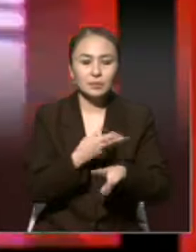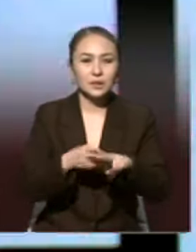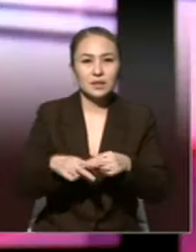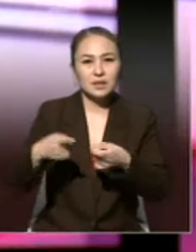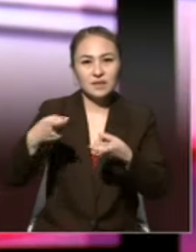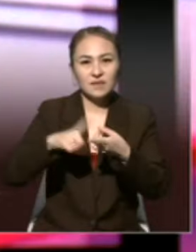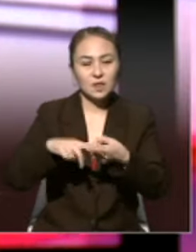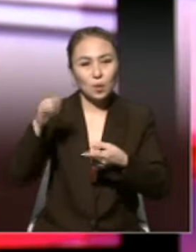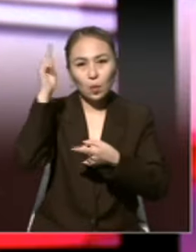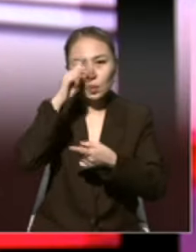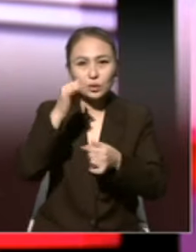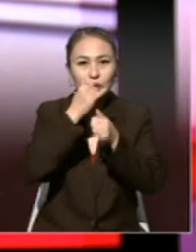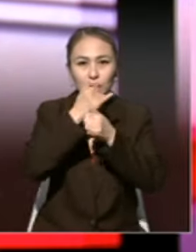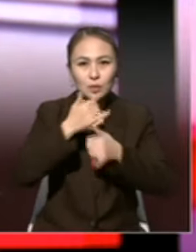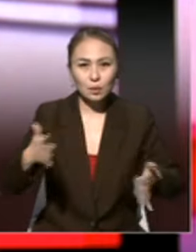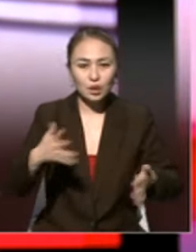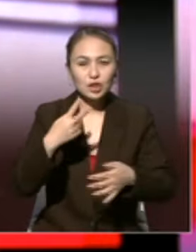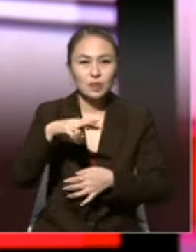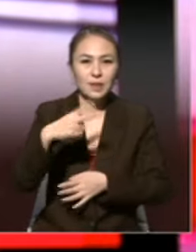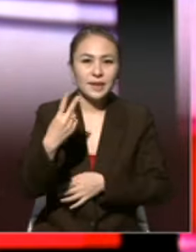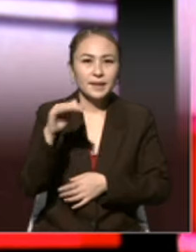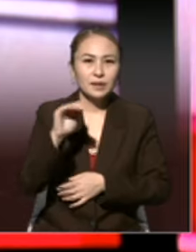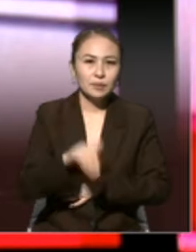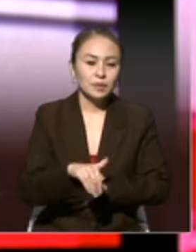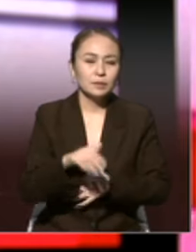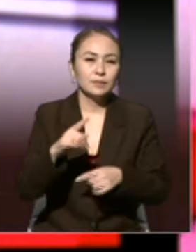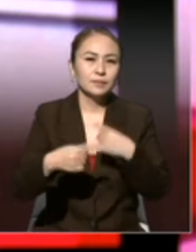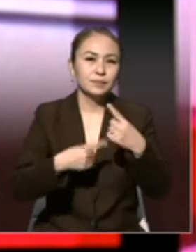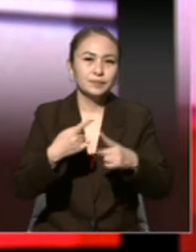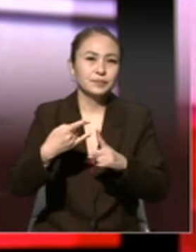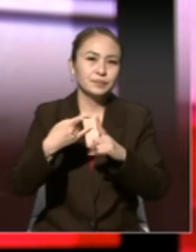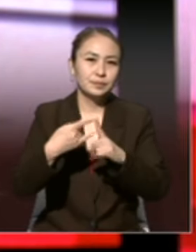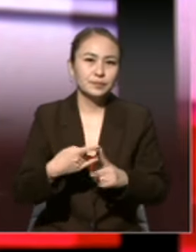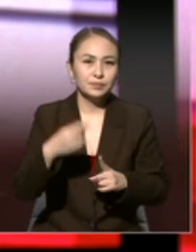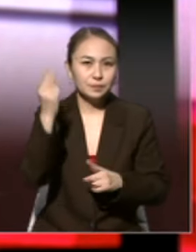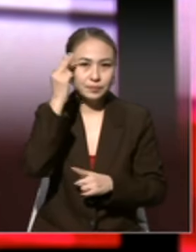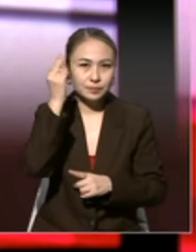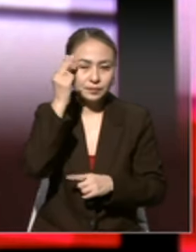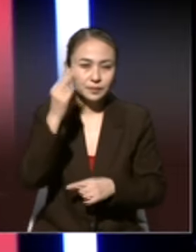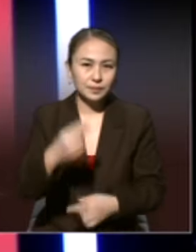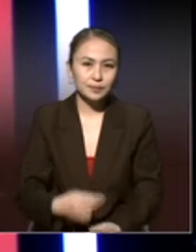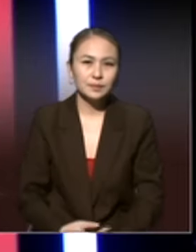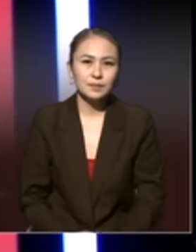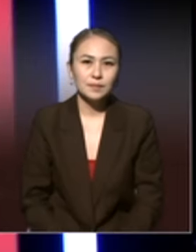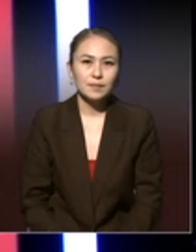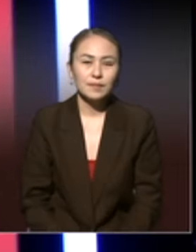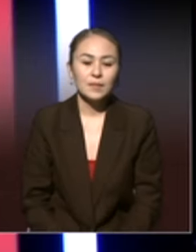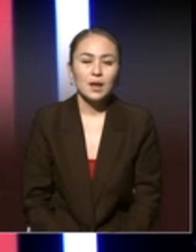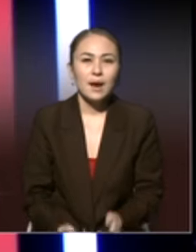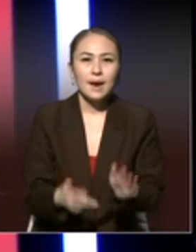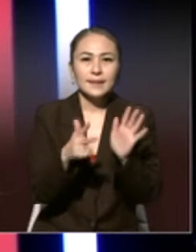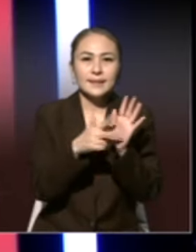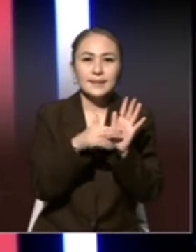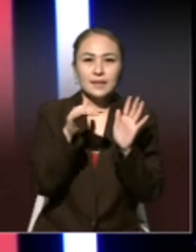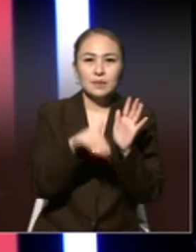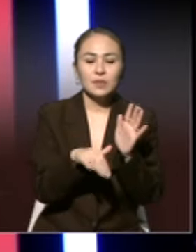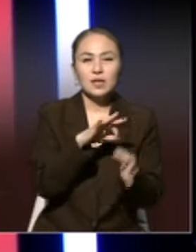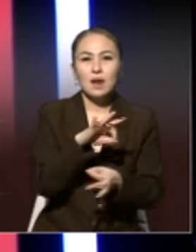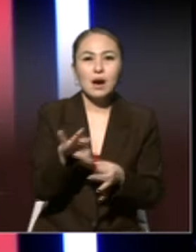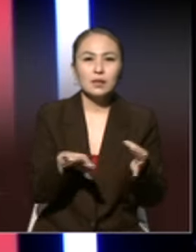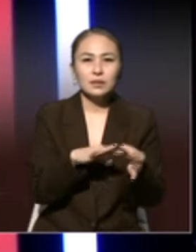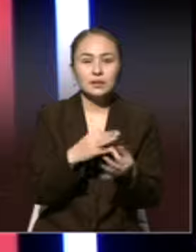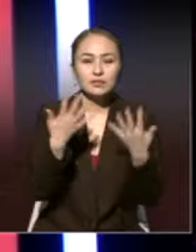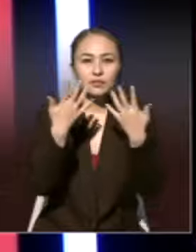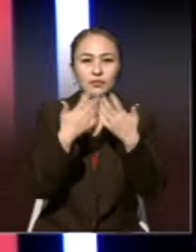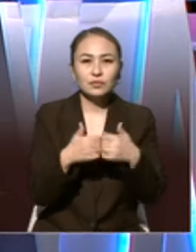да бізде 22 мыңнан бала бар. Ал енді 8 мыңнан артық, енді былай